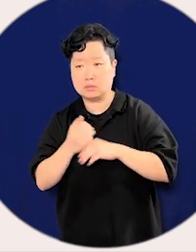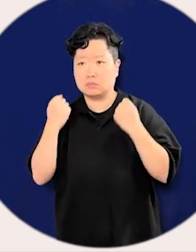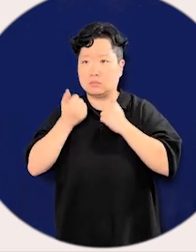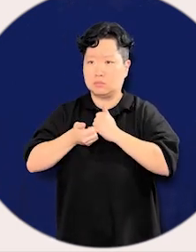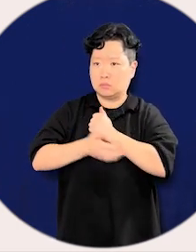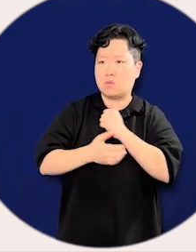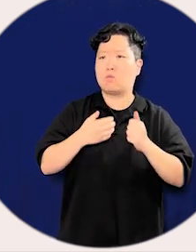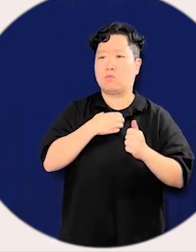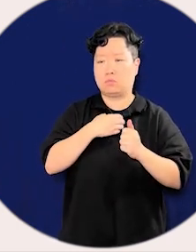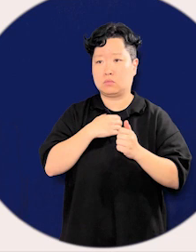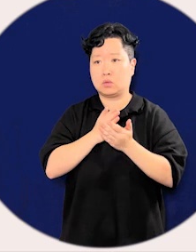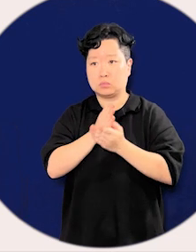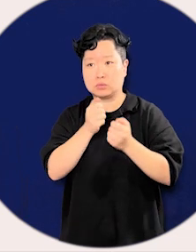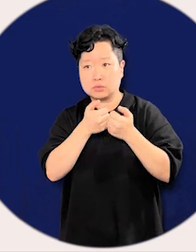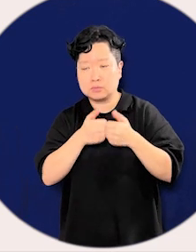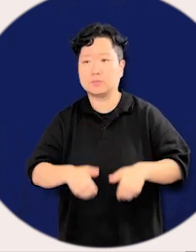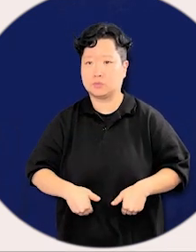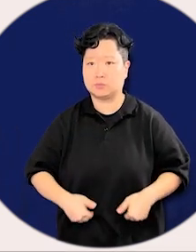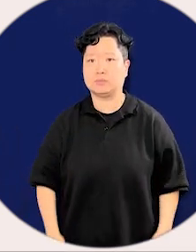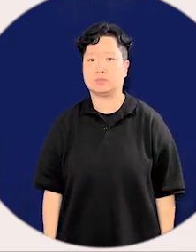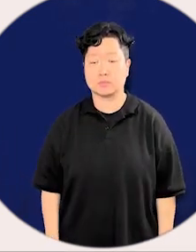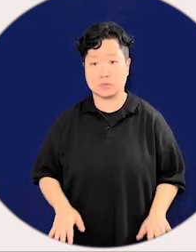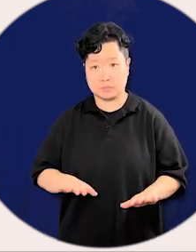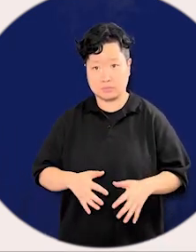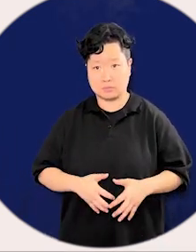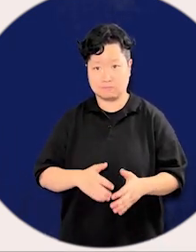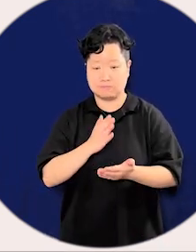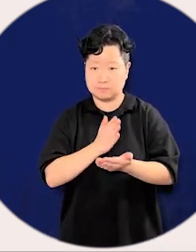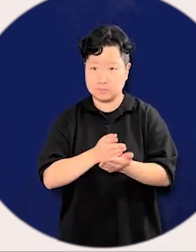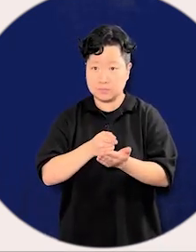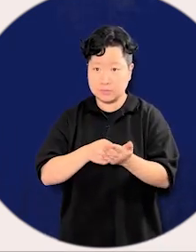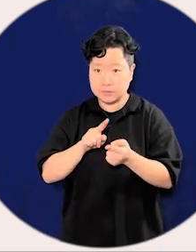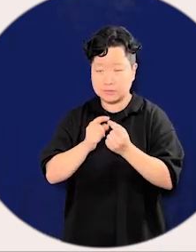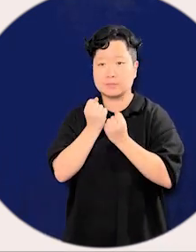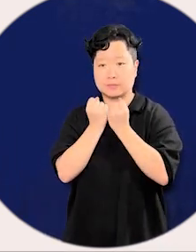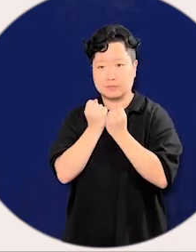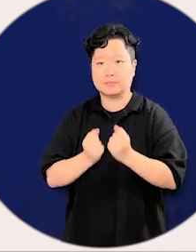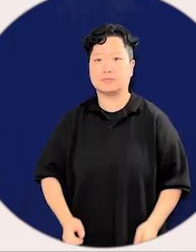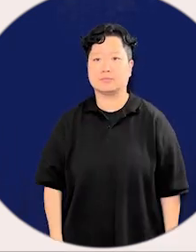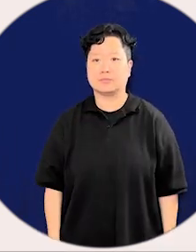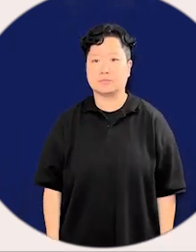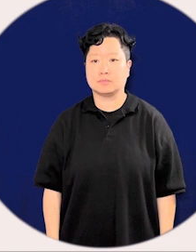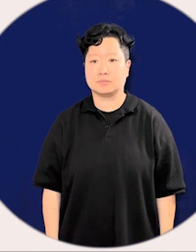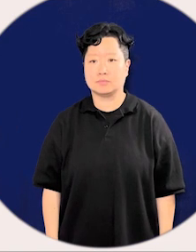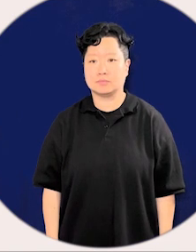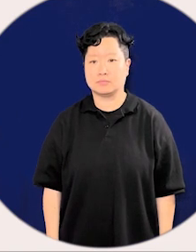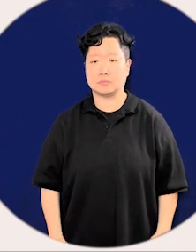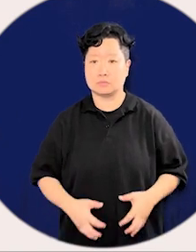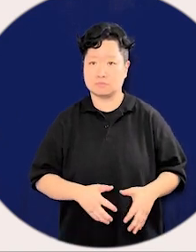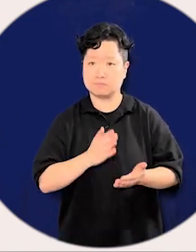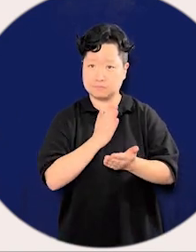상황들을 고려하여 전문적인 도움이 필요합니다. 이번 영상에서는 수술로 하는 임신 중지에 대해서